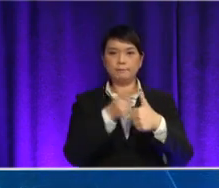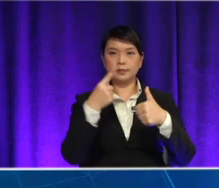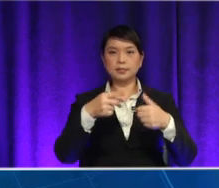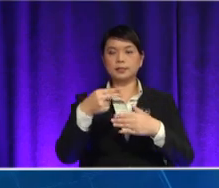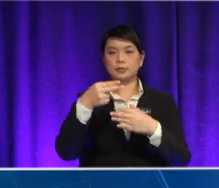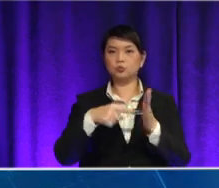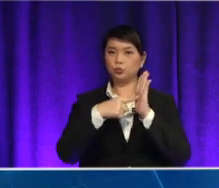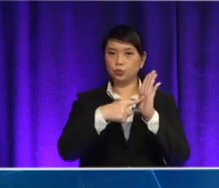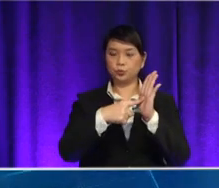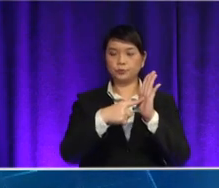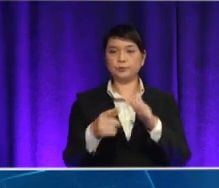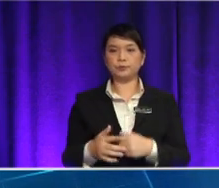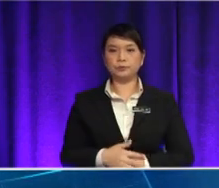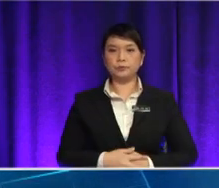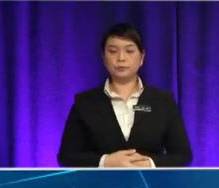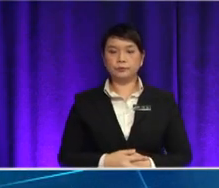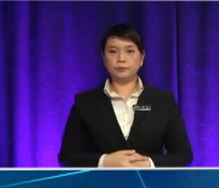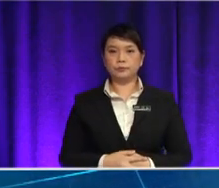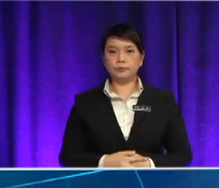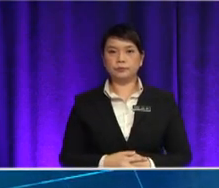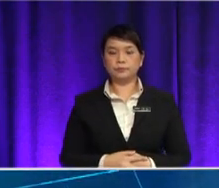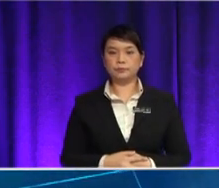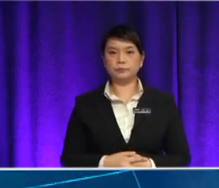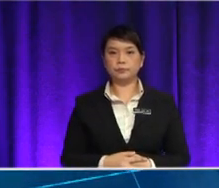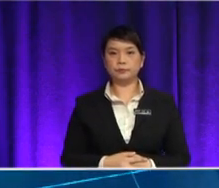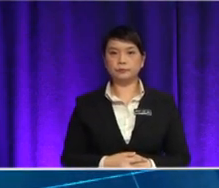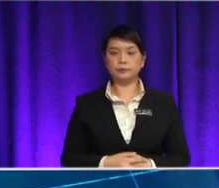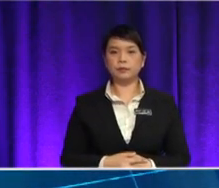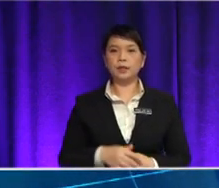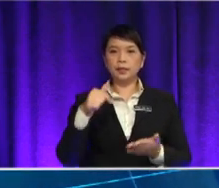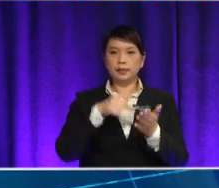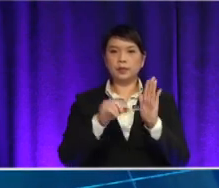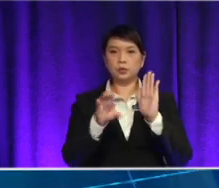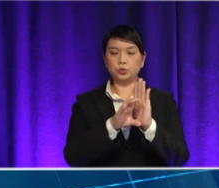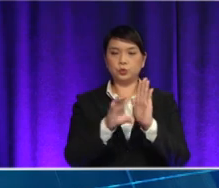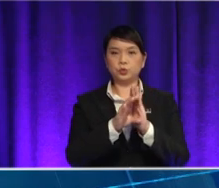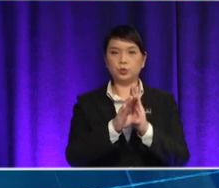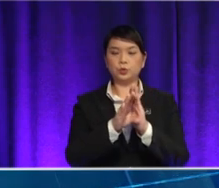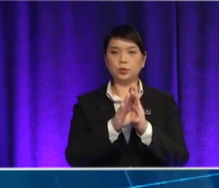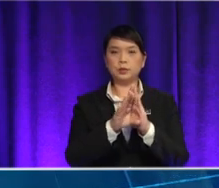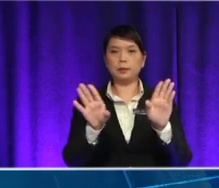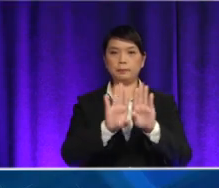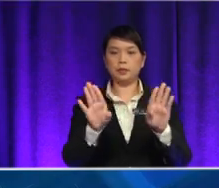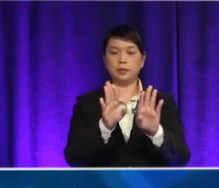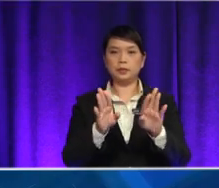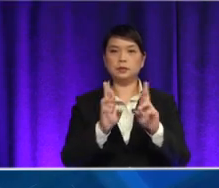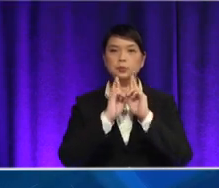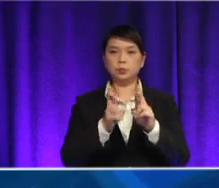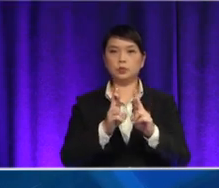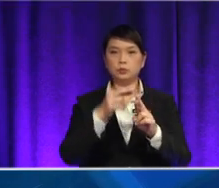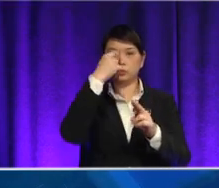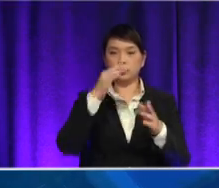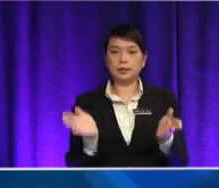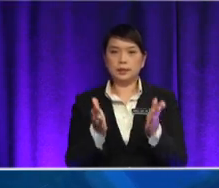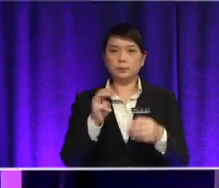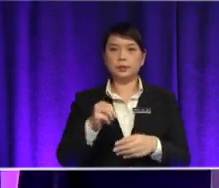lain dapat satu stiker. Tanjing dapat dua stiker. Baik. Inilah contoh papan ganjaran di mana kita menggalakkan murid untuk menjawab.